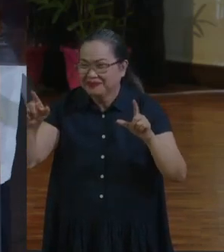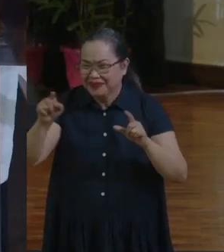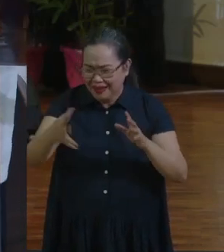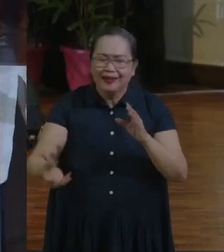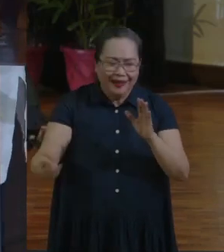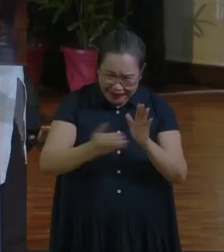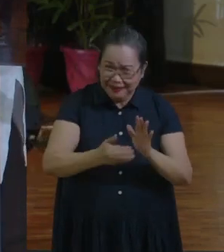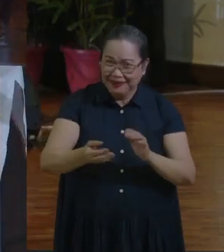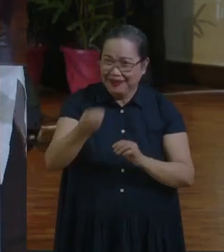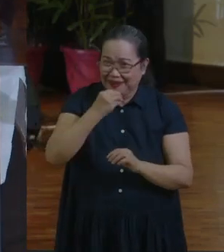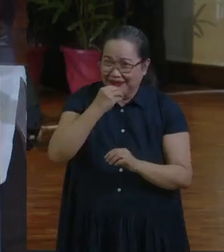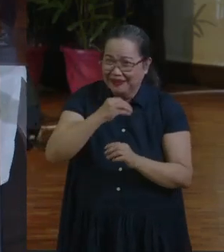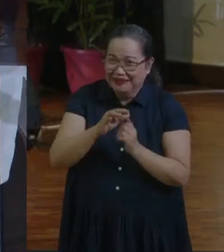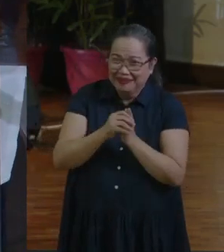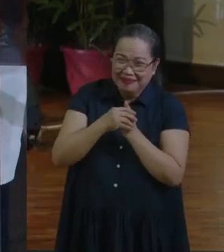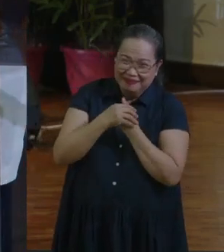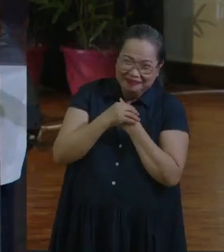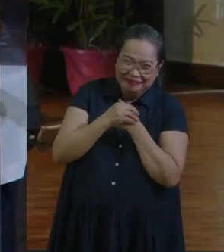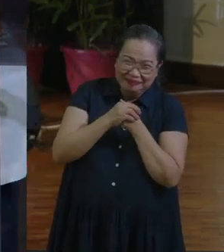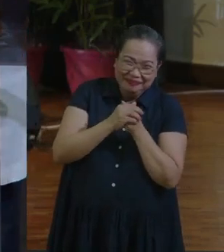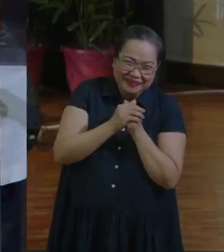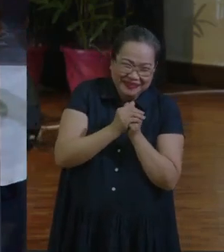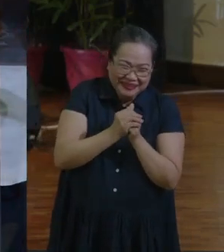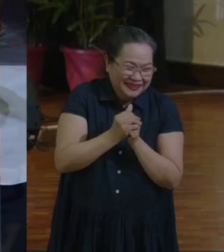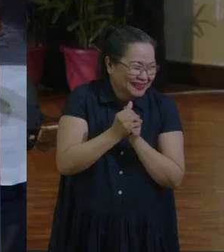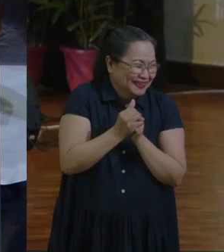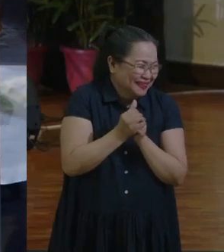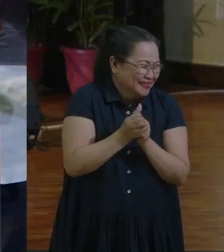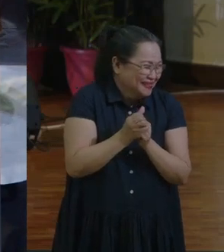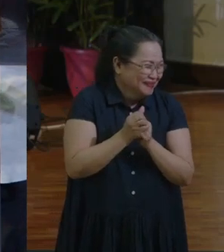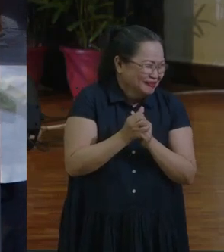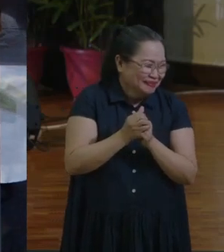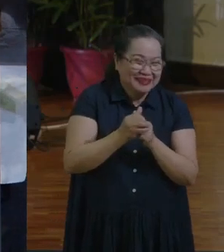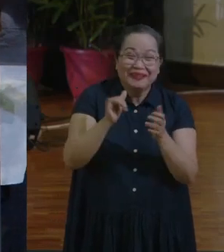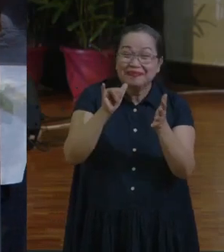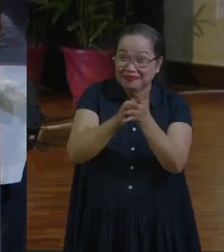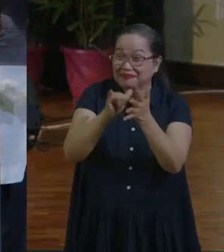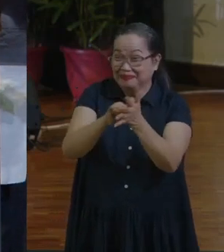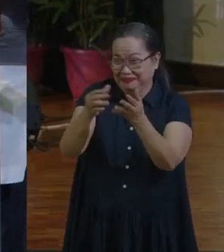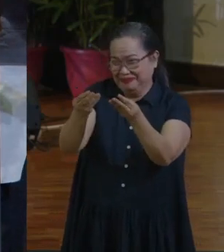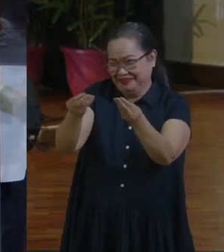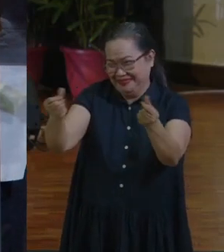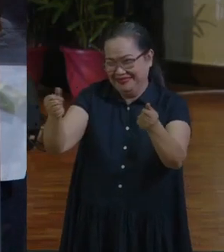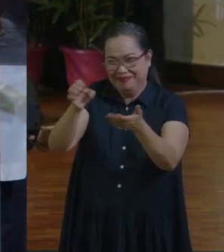kumain ulit. No? Ganun